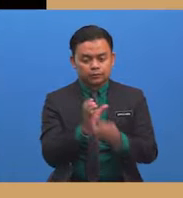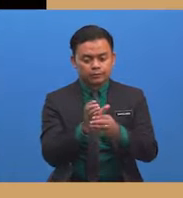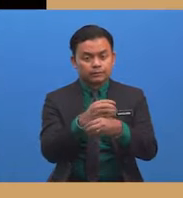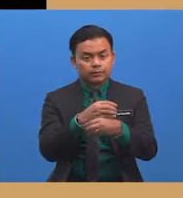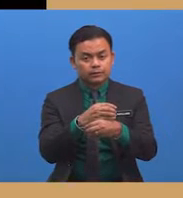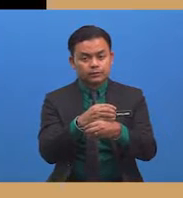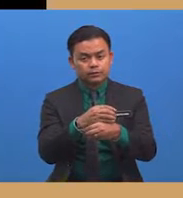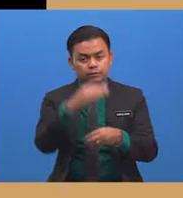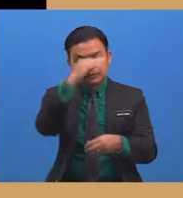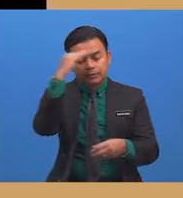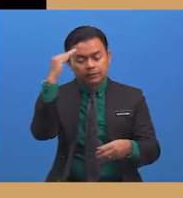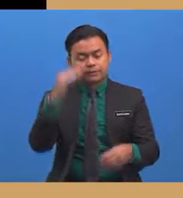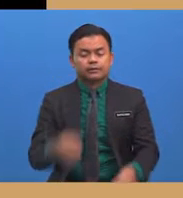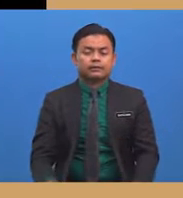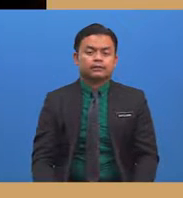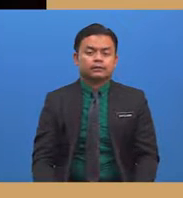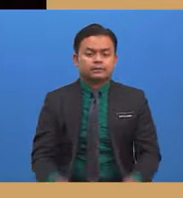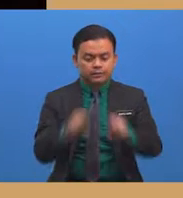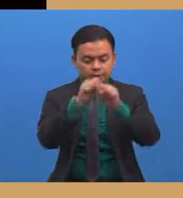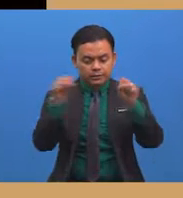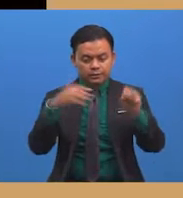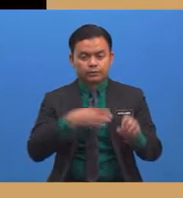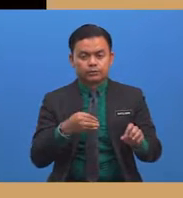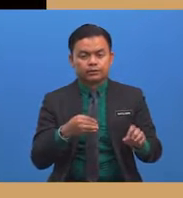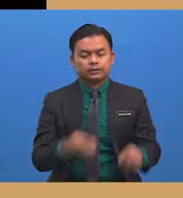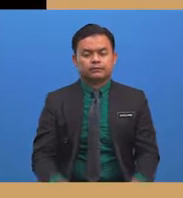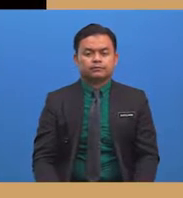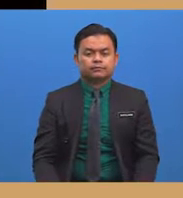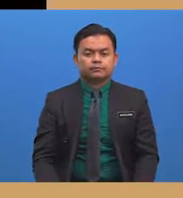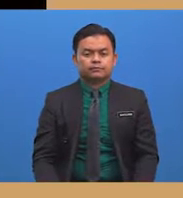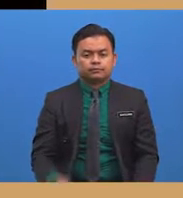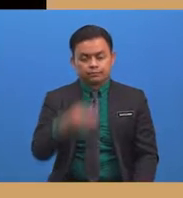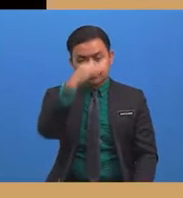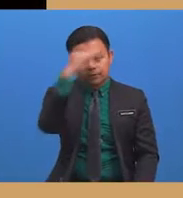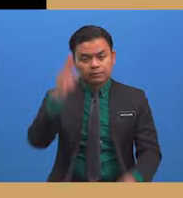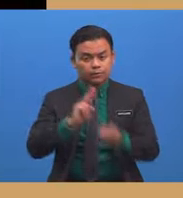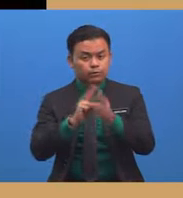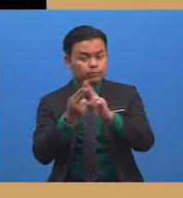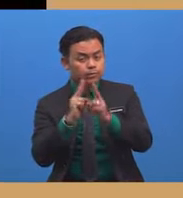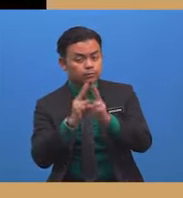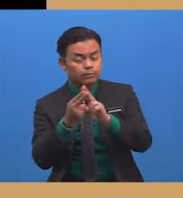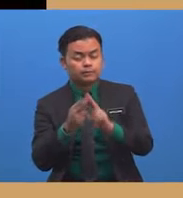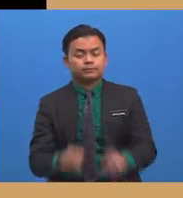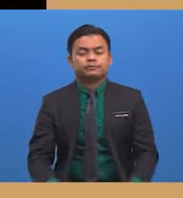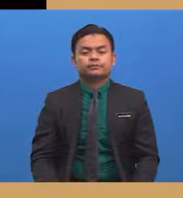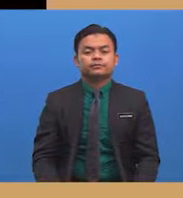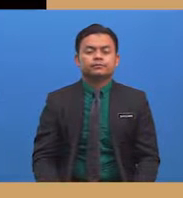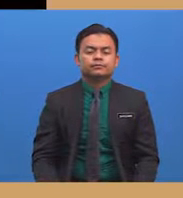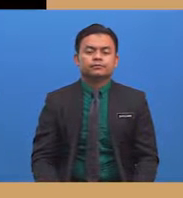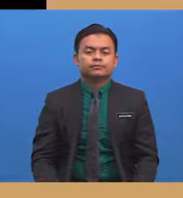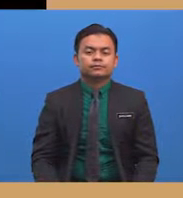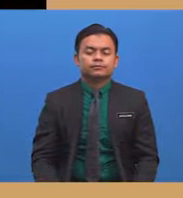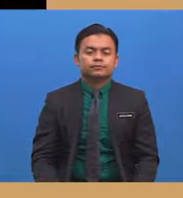skrin putih. Bayang-bayang di skrin putih berubah-ubah bentuknya. Adakala berbentuk mark, adakala